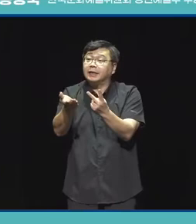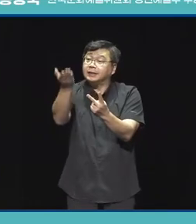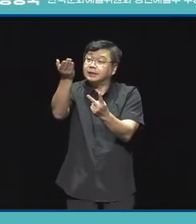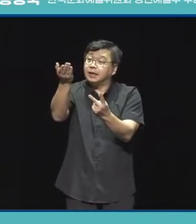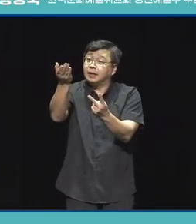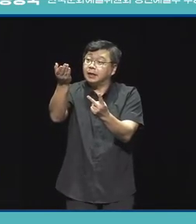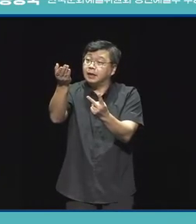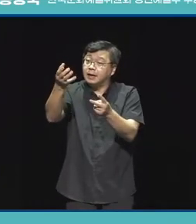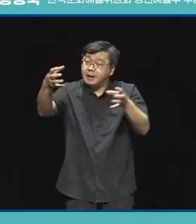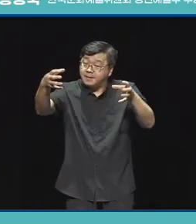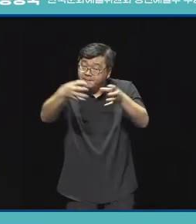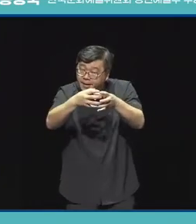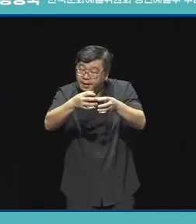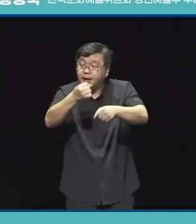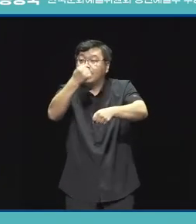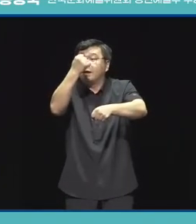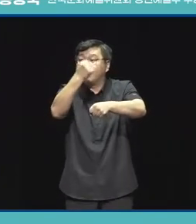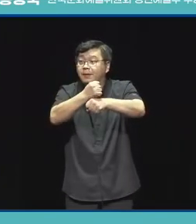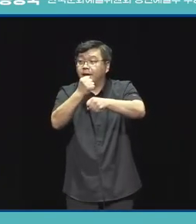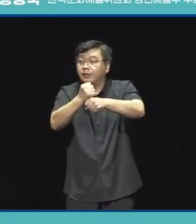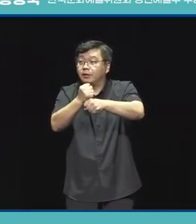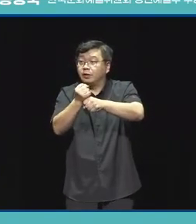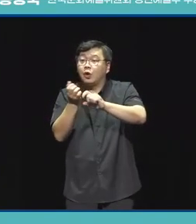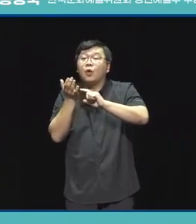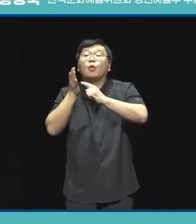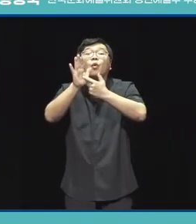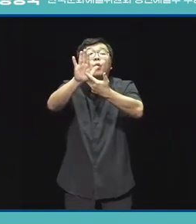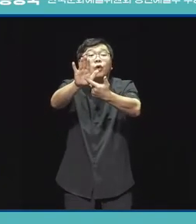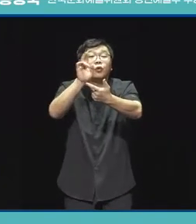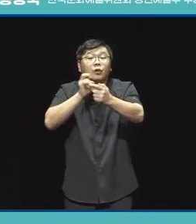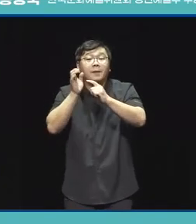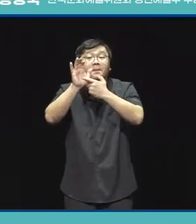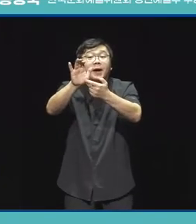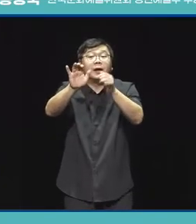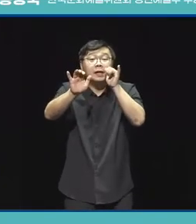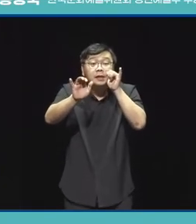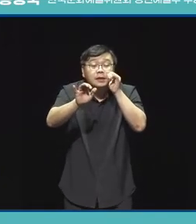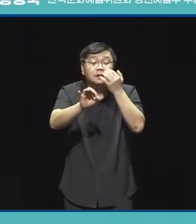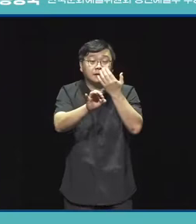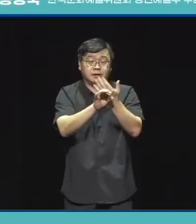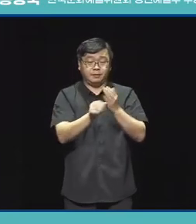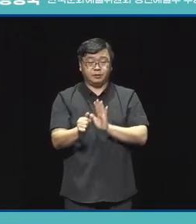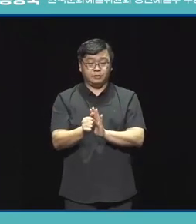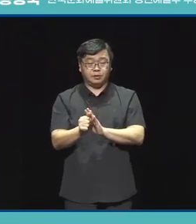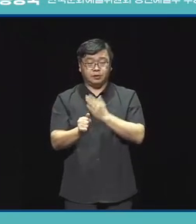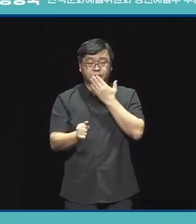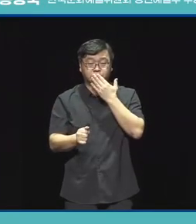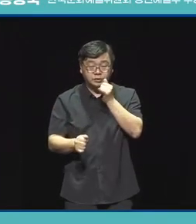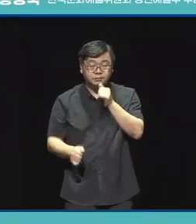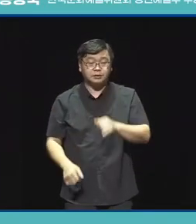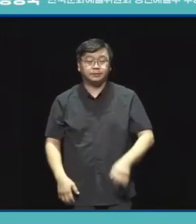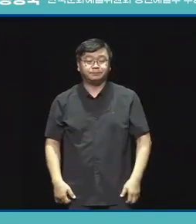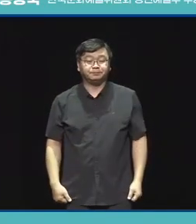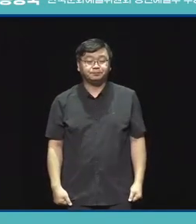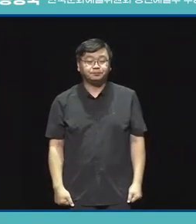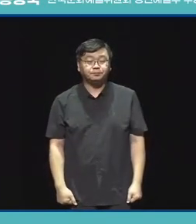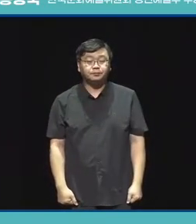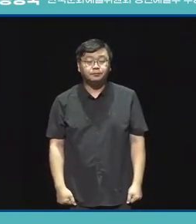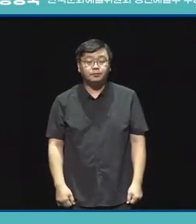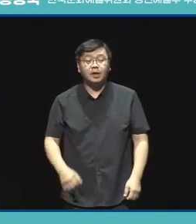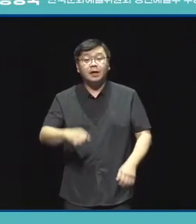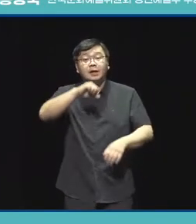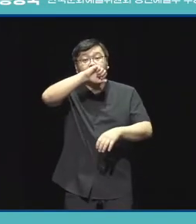하실 때 저희가 지원을 하게 된다는 점입니다네 역시이 사업도 엑셀을 통한